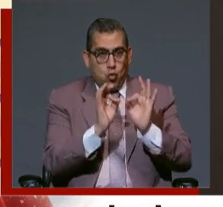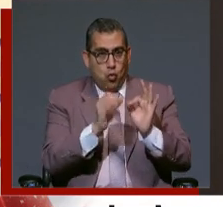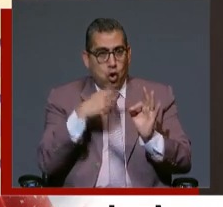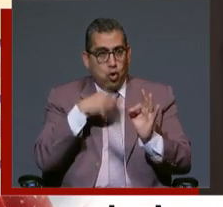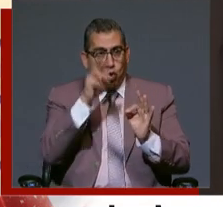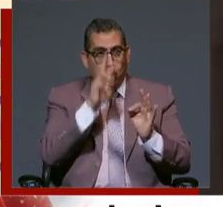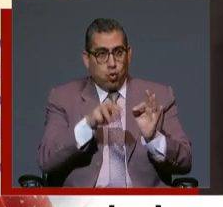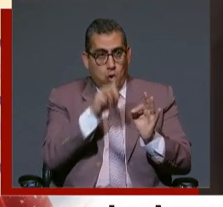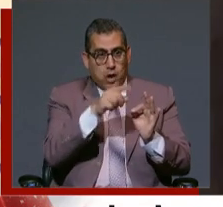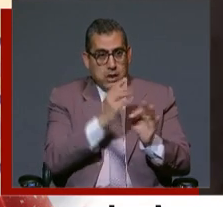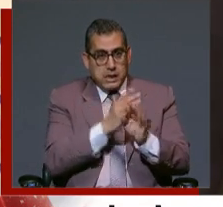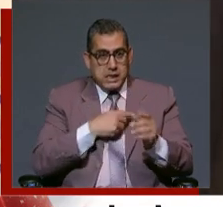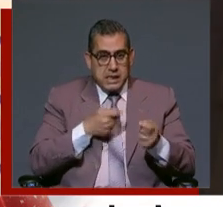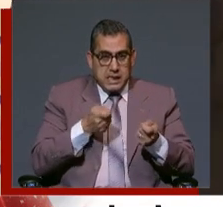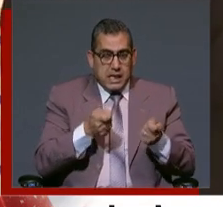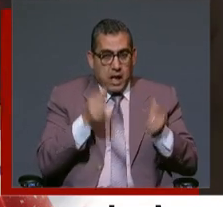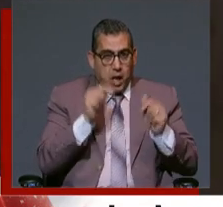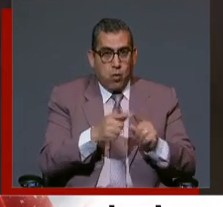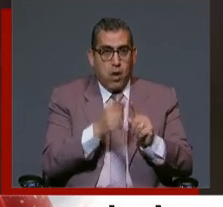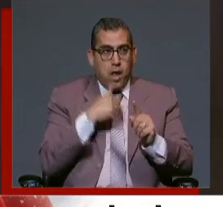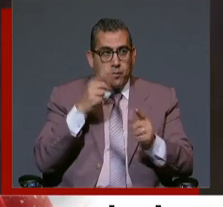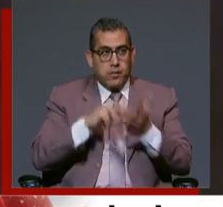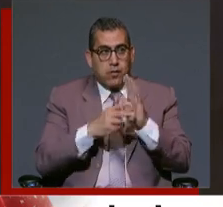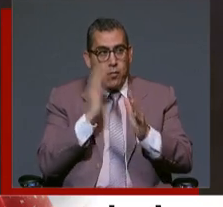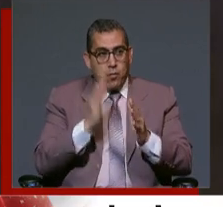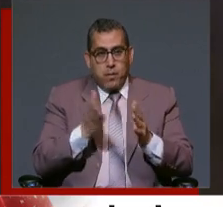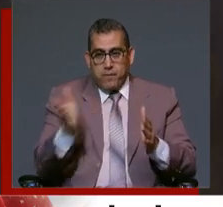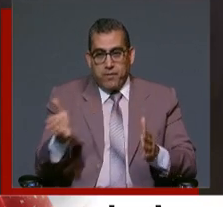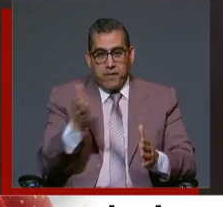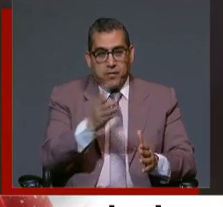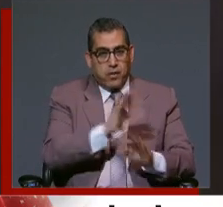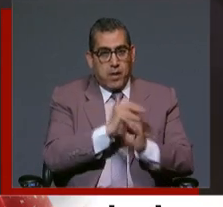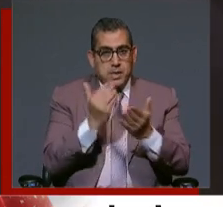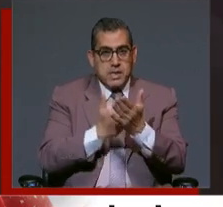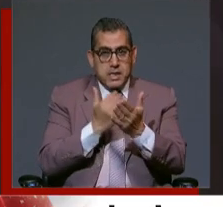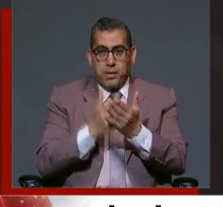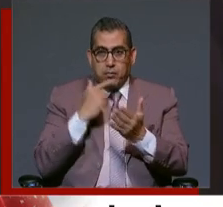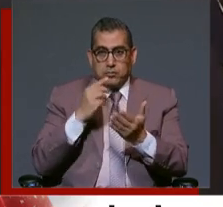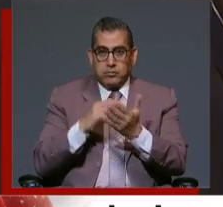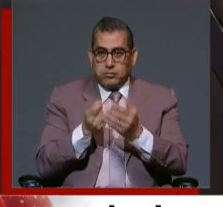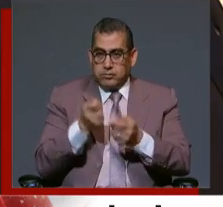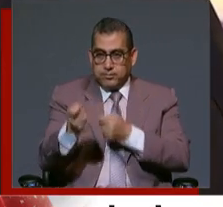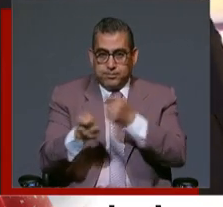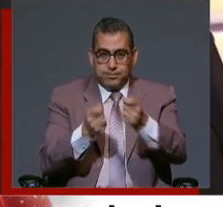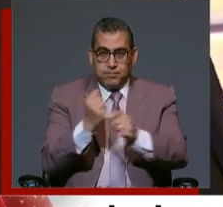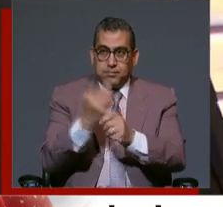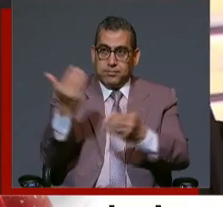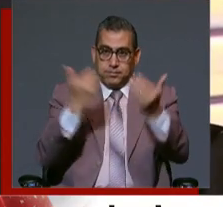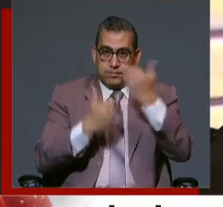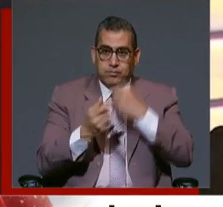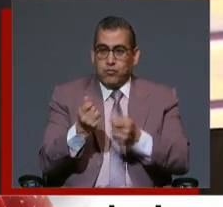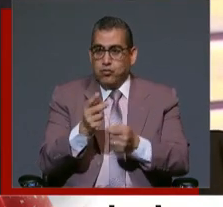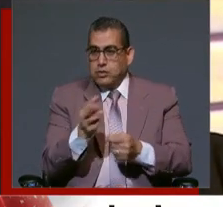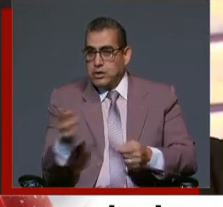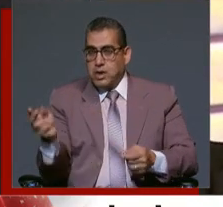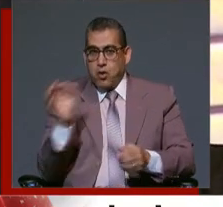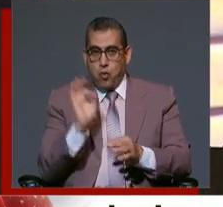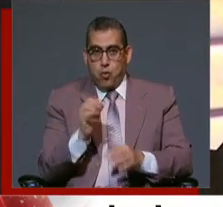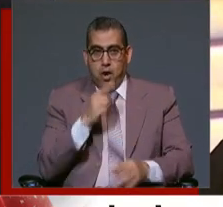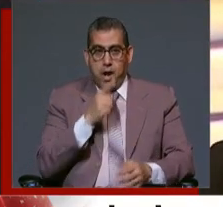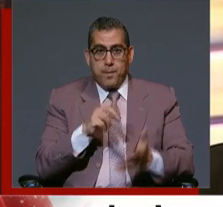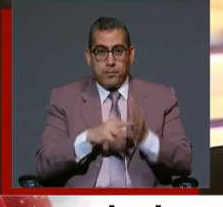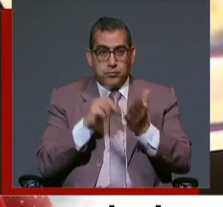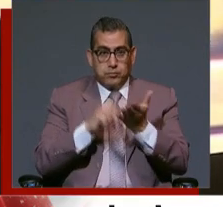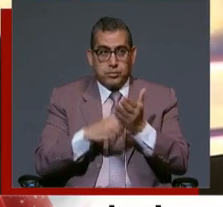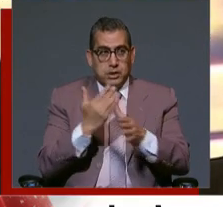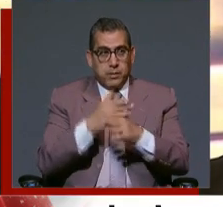بيها ومن العملات اللي انا بمول بيها ومن المستثمرين اللي انا بمول من خلالهم، فدي هتساهم في هذا الامر. ليه؟